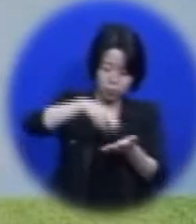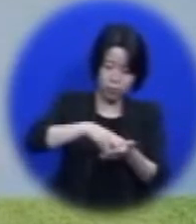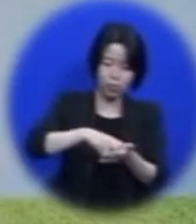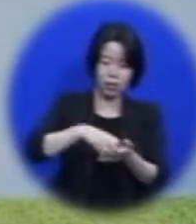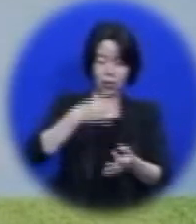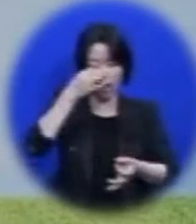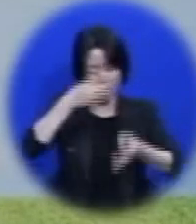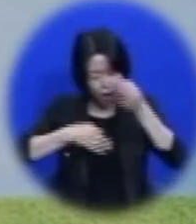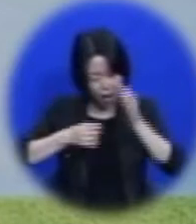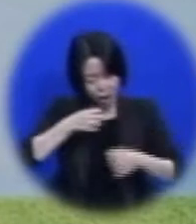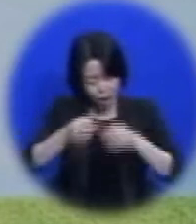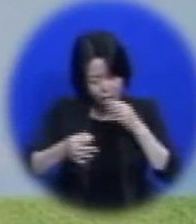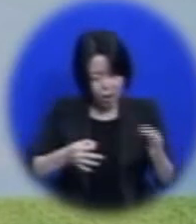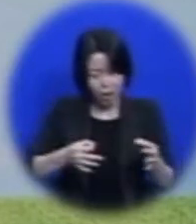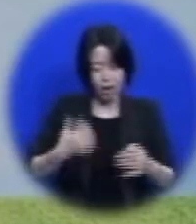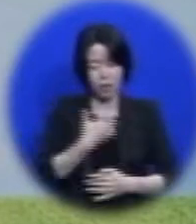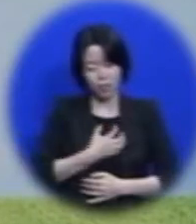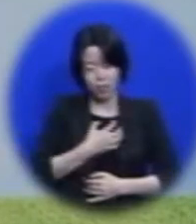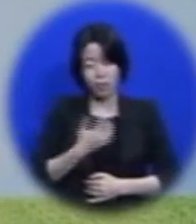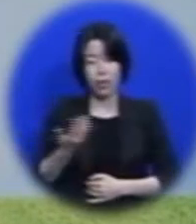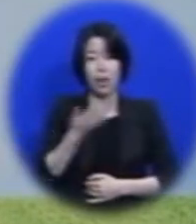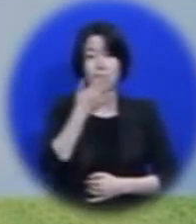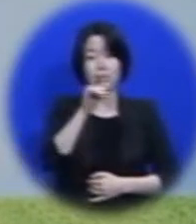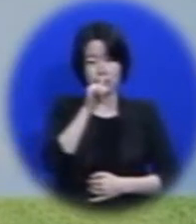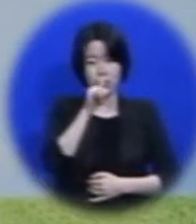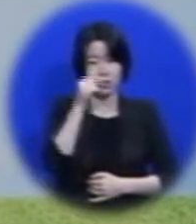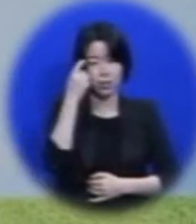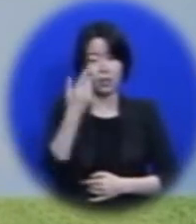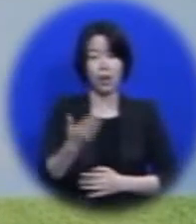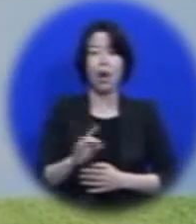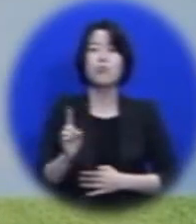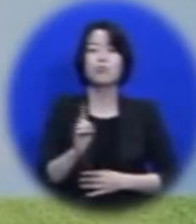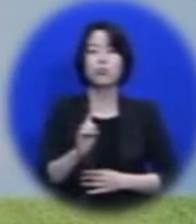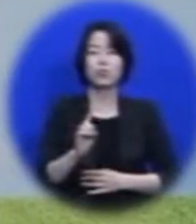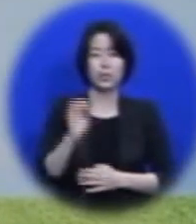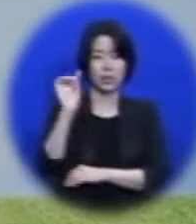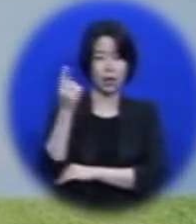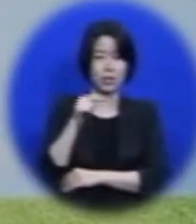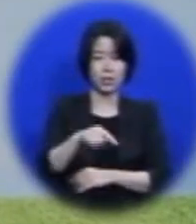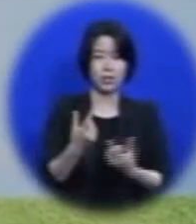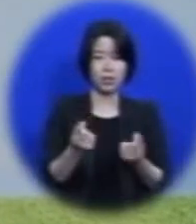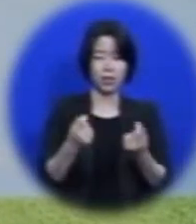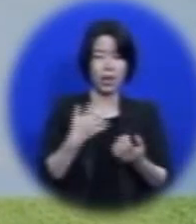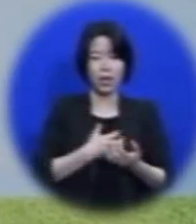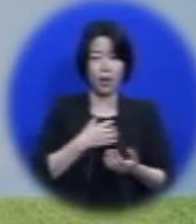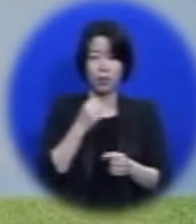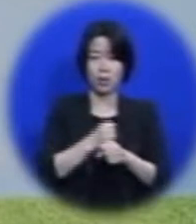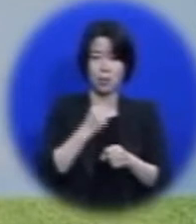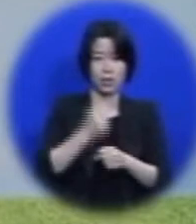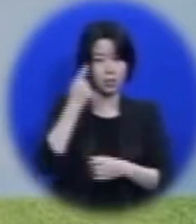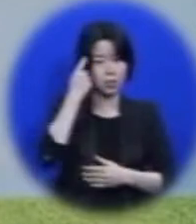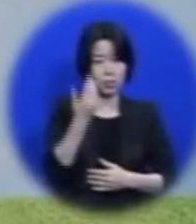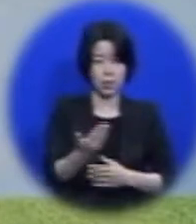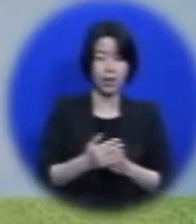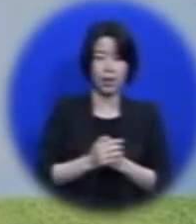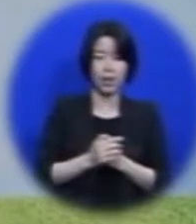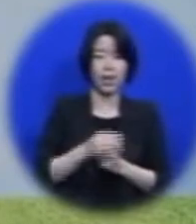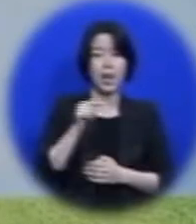하고 울면서 괴로워하다니, 무엇이 도대체 그런 다윗을 그렇게 괴롭게 만든 겁니까?